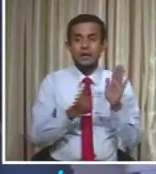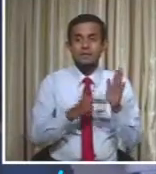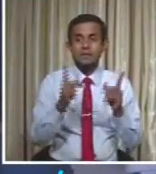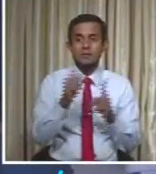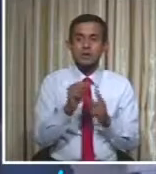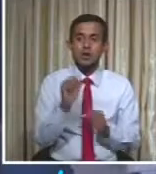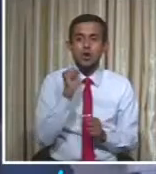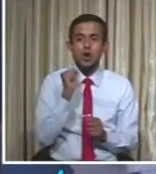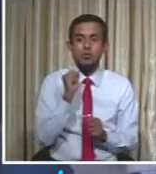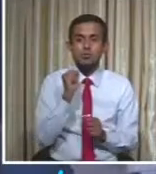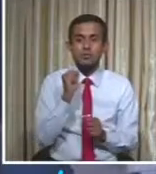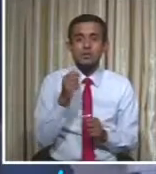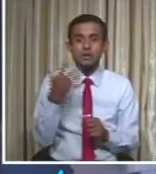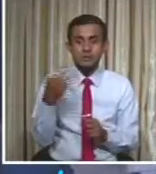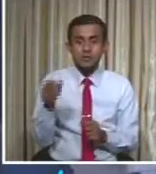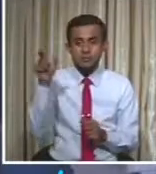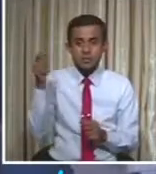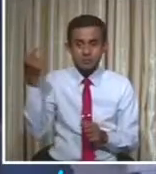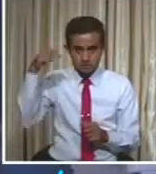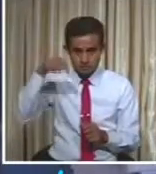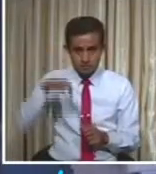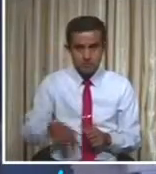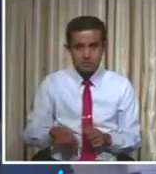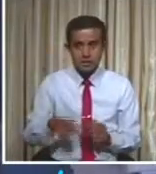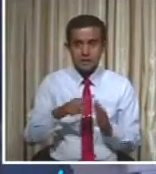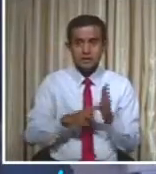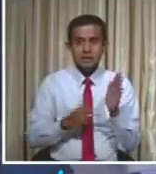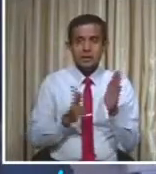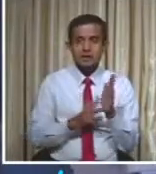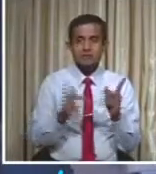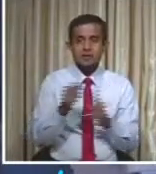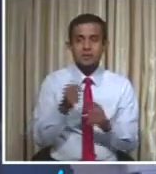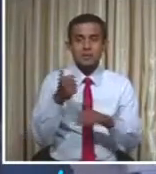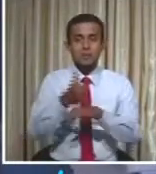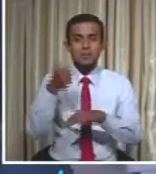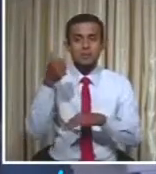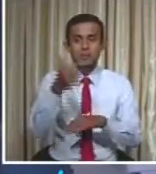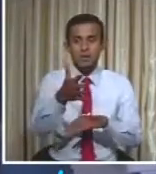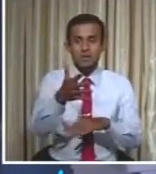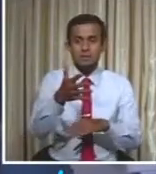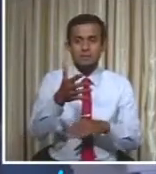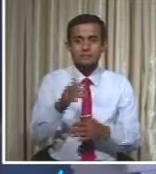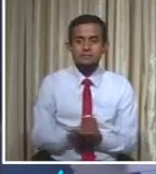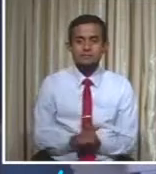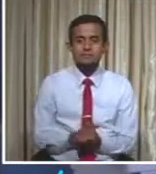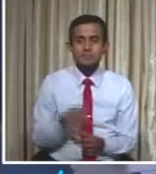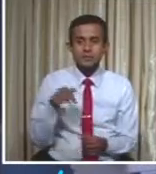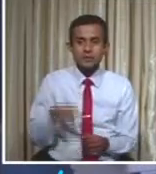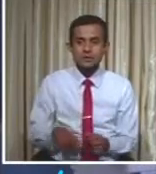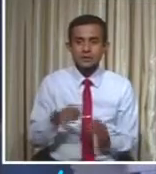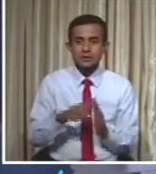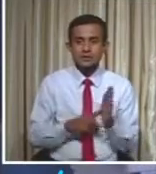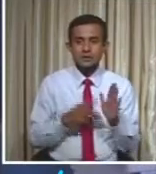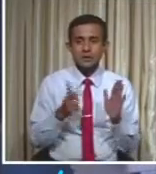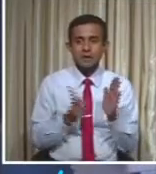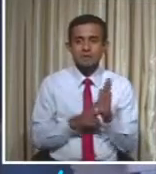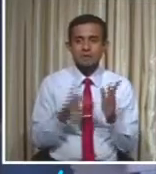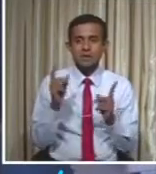කියලා. ඉතින් එහෙම කරපු හාදේව ඇවිල්ලා මෙතන ජනතා විමුක්තිනොන්ට මඩවලාද ගන්නවා. අද ජනතා විමුක්ති